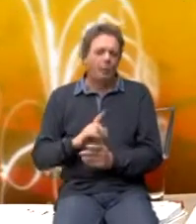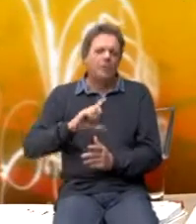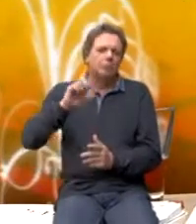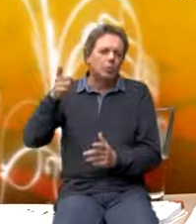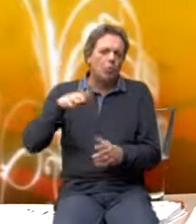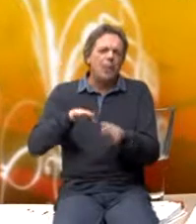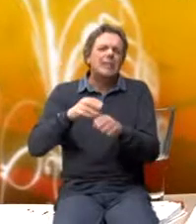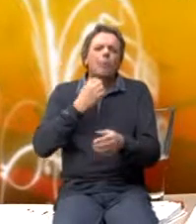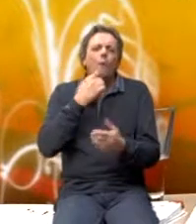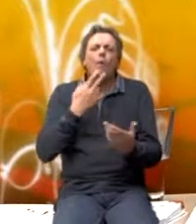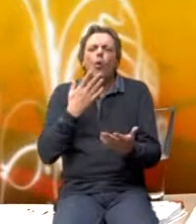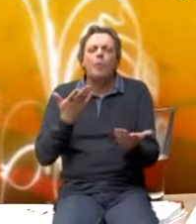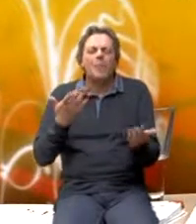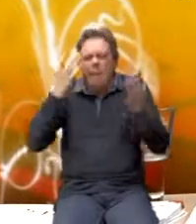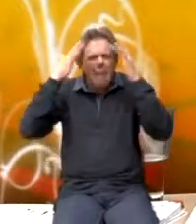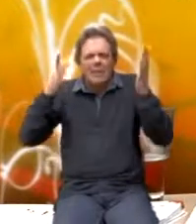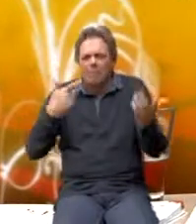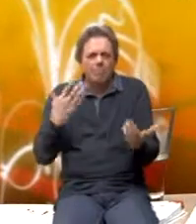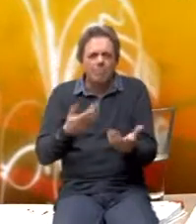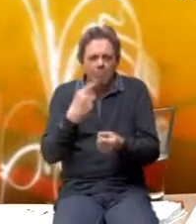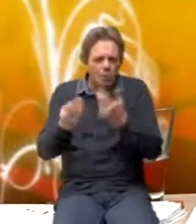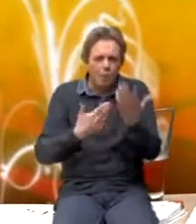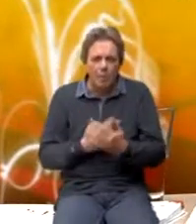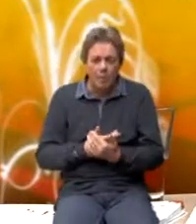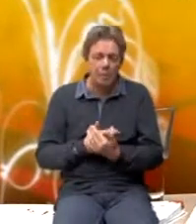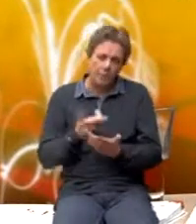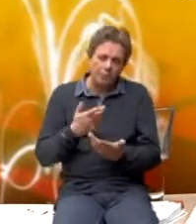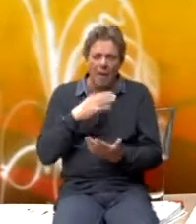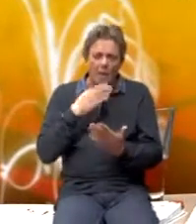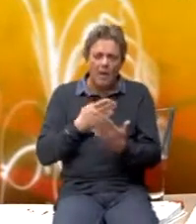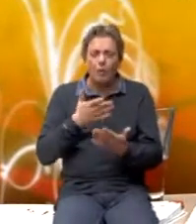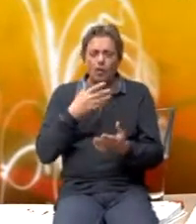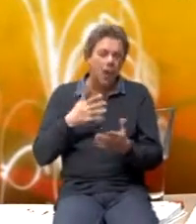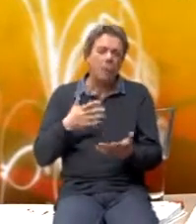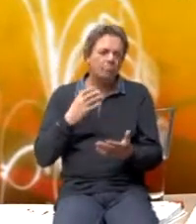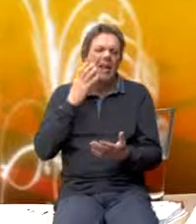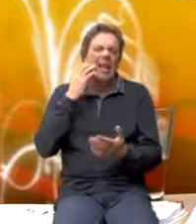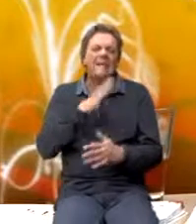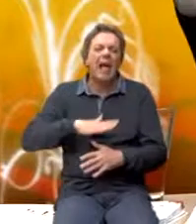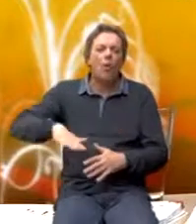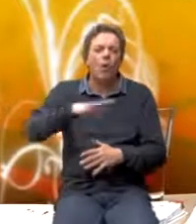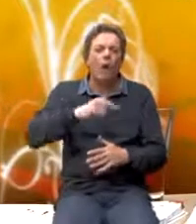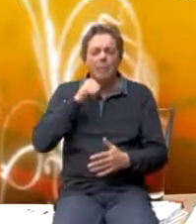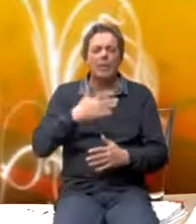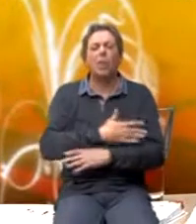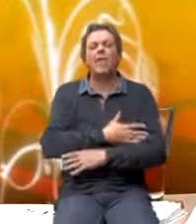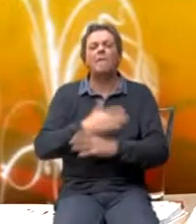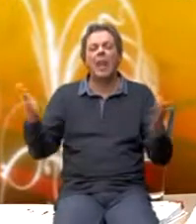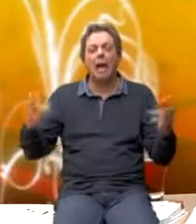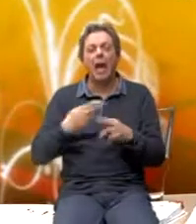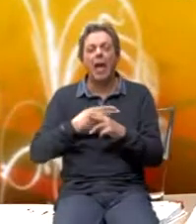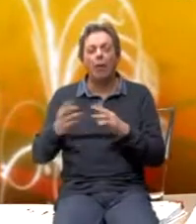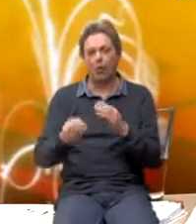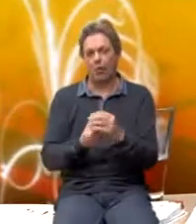biti, ne znam kako će se stvari razviti, će vjerojatno Slavoniju pretvoriti u jednu veliku ekološku